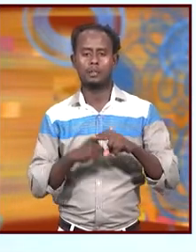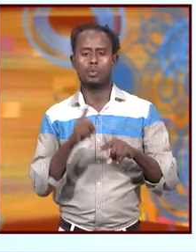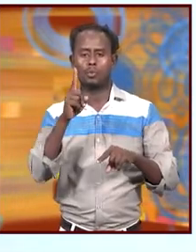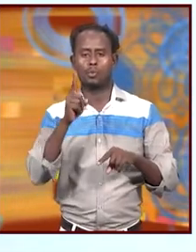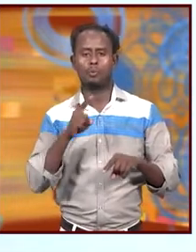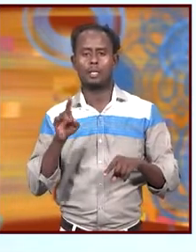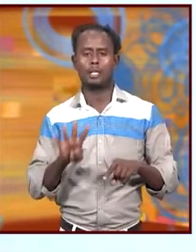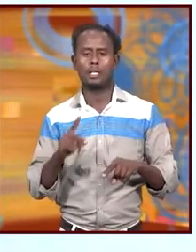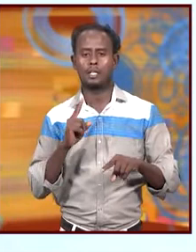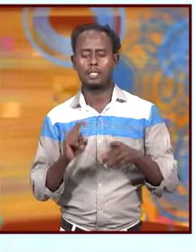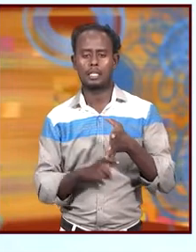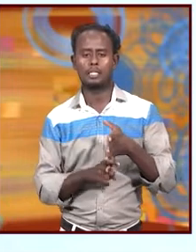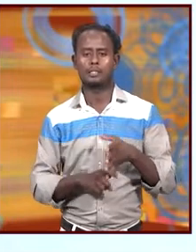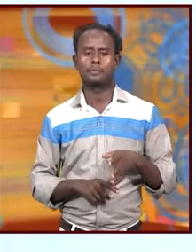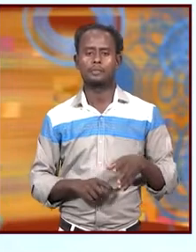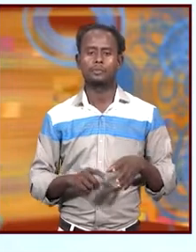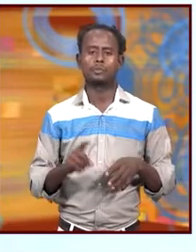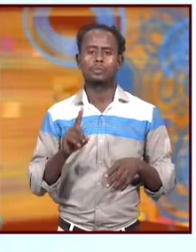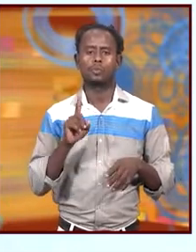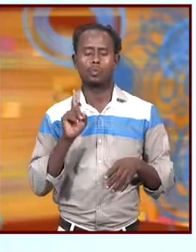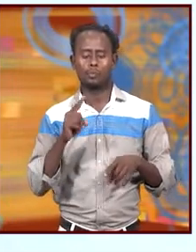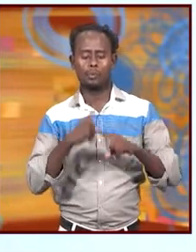1/4 பெருக்குகின்ற பொழுது